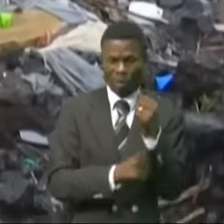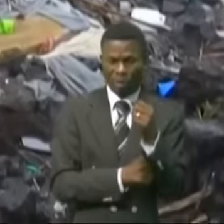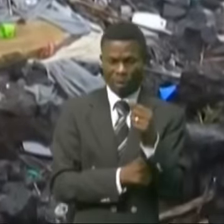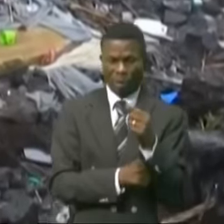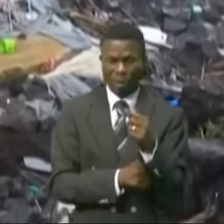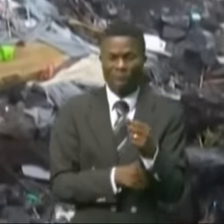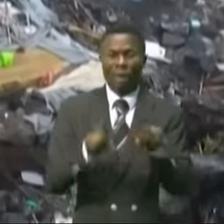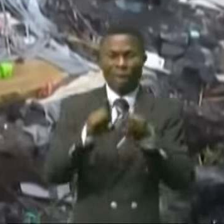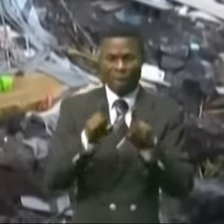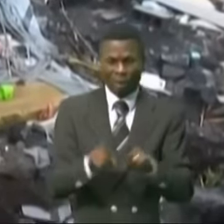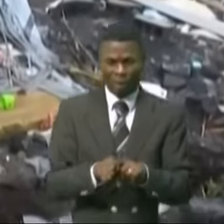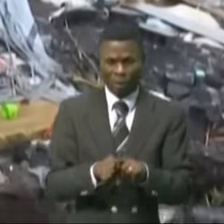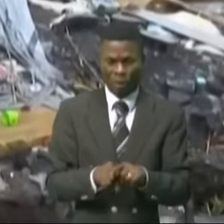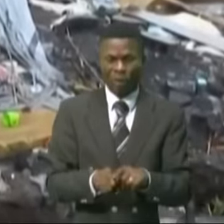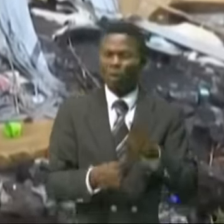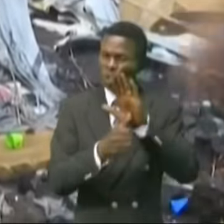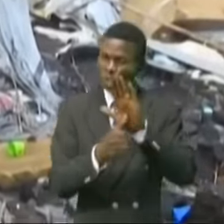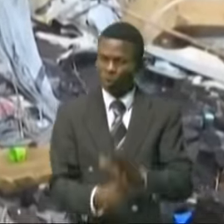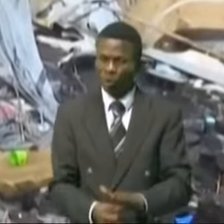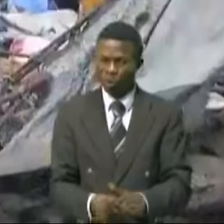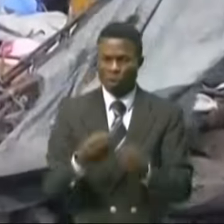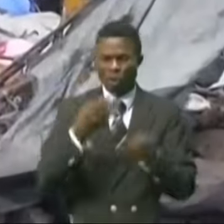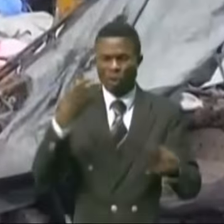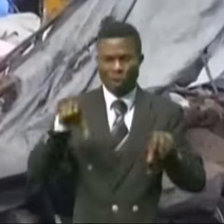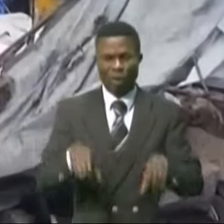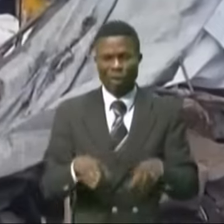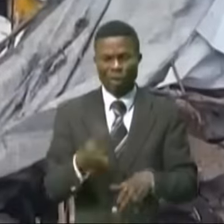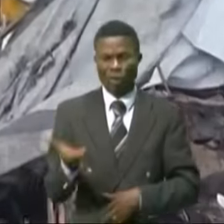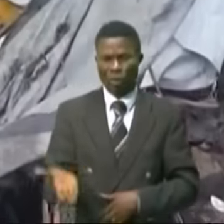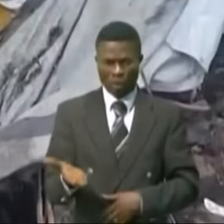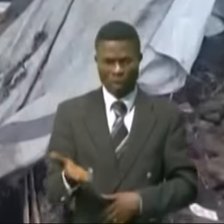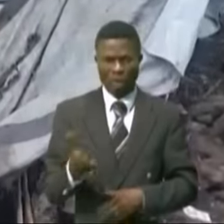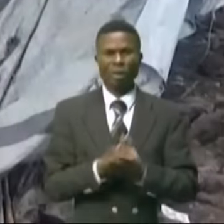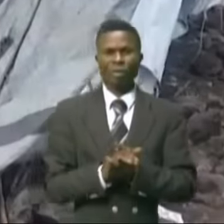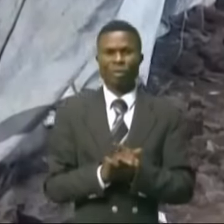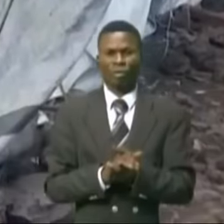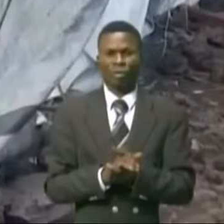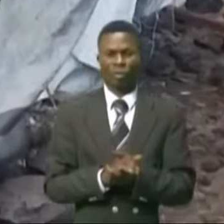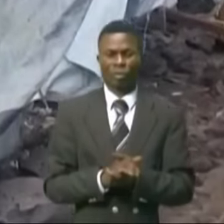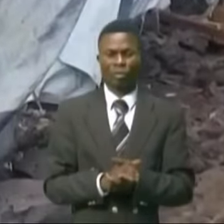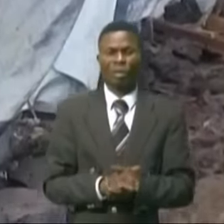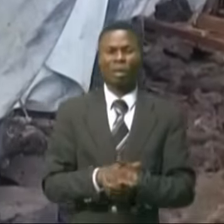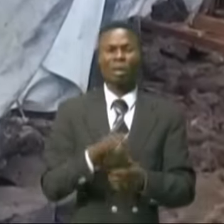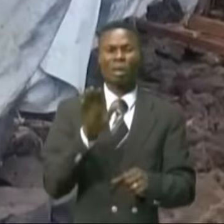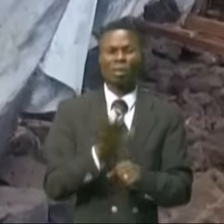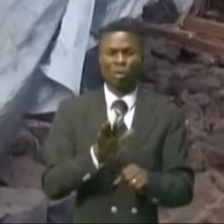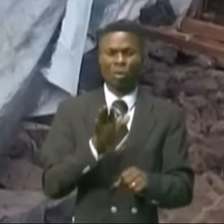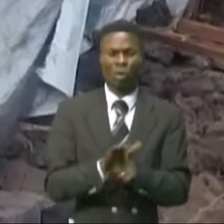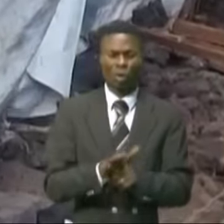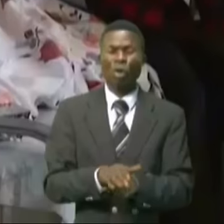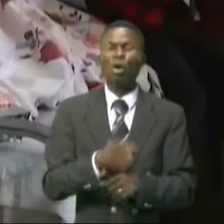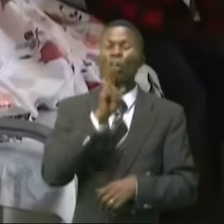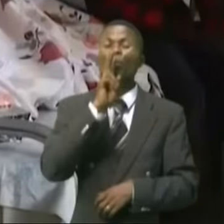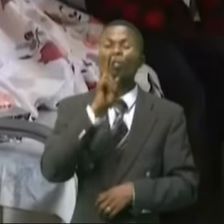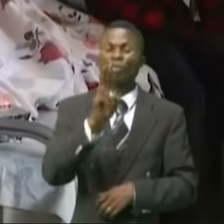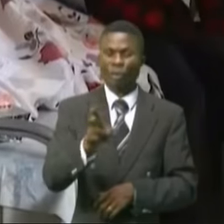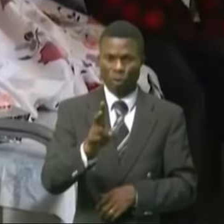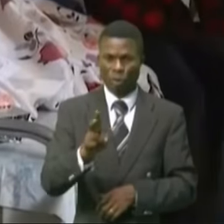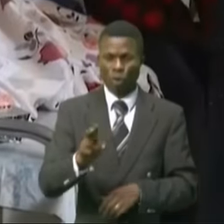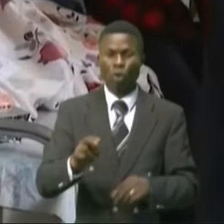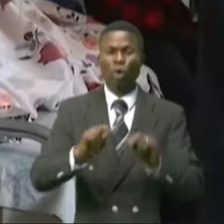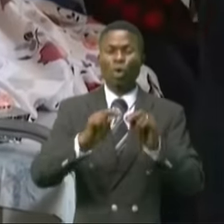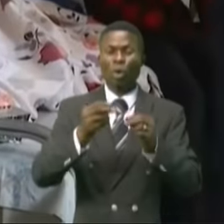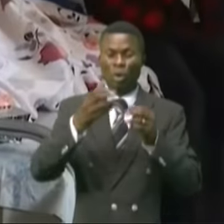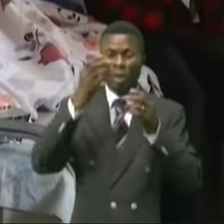parvenir à faire main basse sur les ressources naturelles de notre pays. Ça fait l'ombre d'aucun doute que les masques tombent